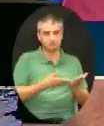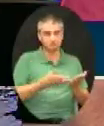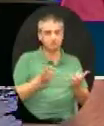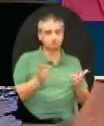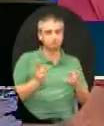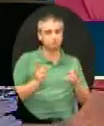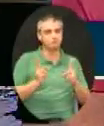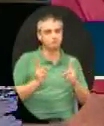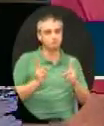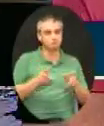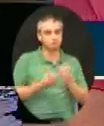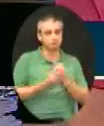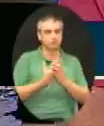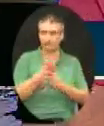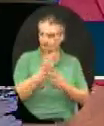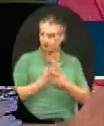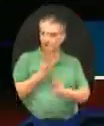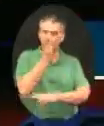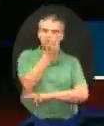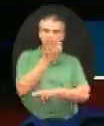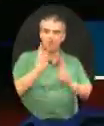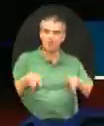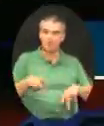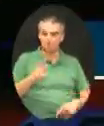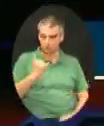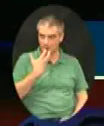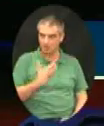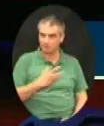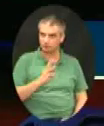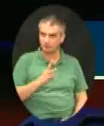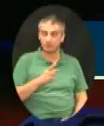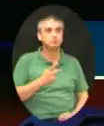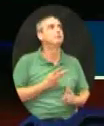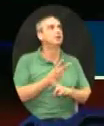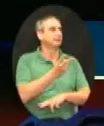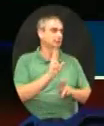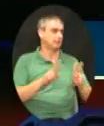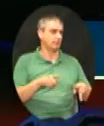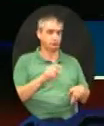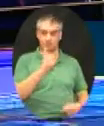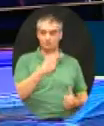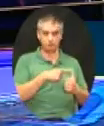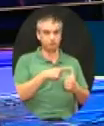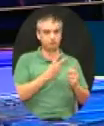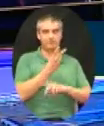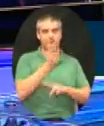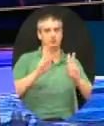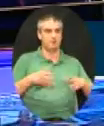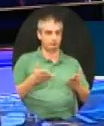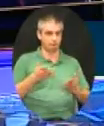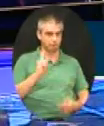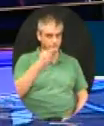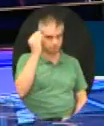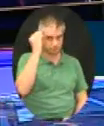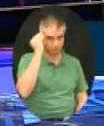שיש גידול. זו קפיצה דרמטית, נכון? הרב שמלדה, לגבי החרדים אני מדבר עכשיו. א', זו קפיצה דרמטית, אבל צריך